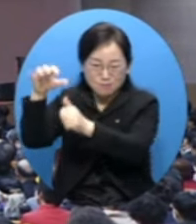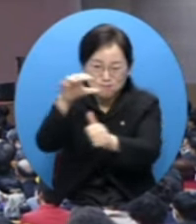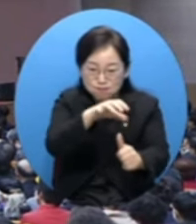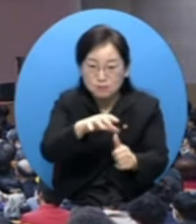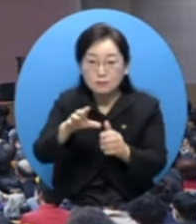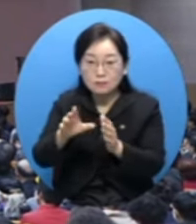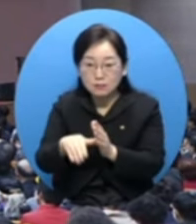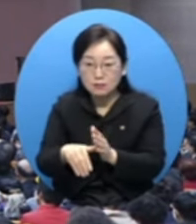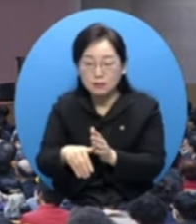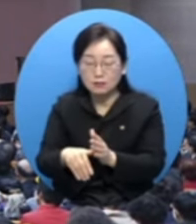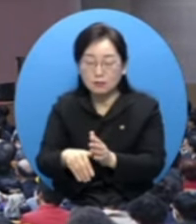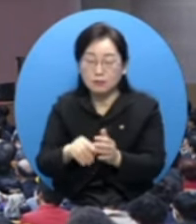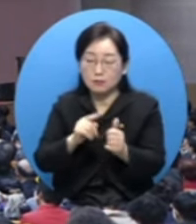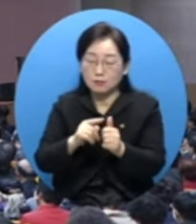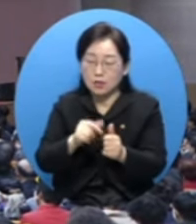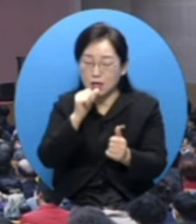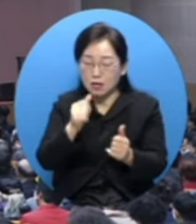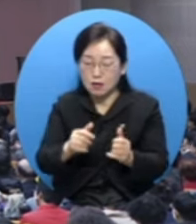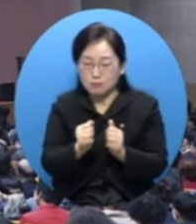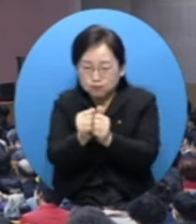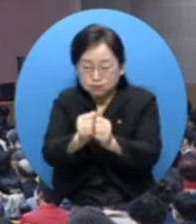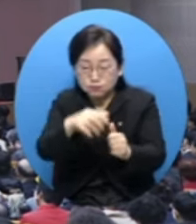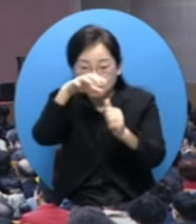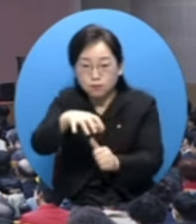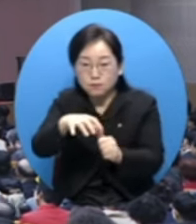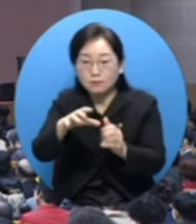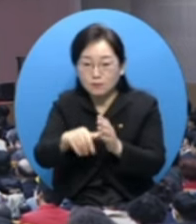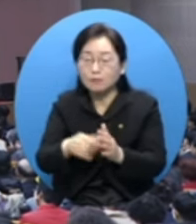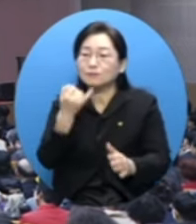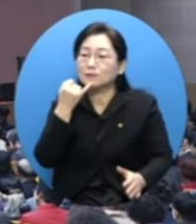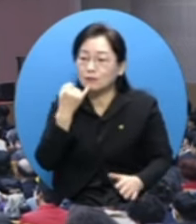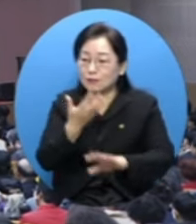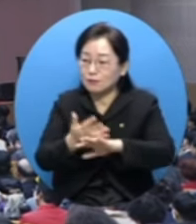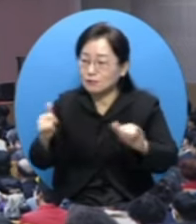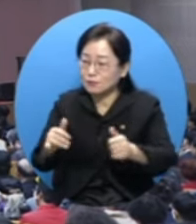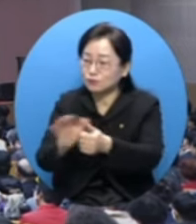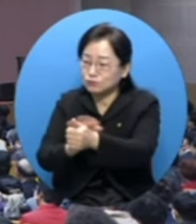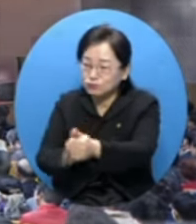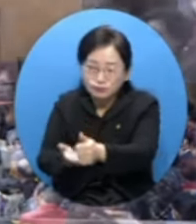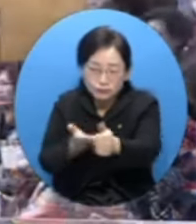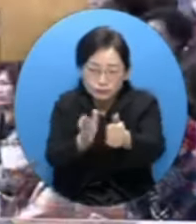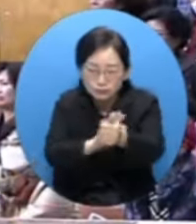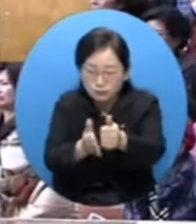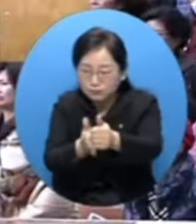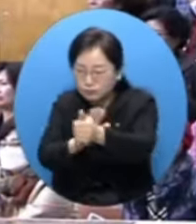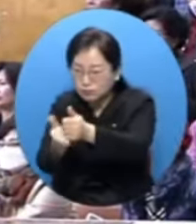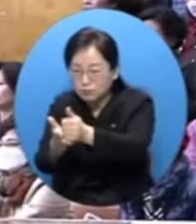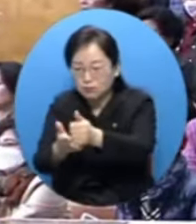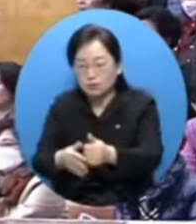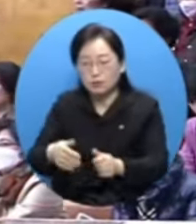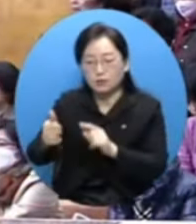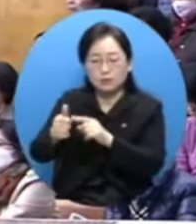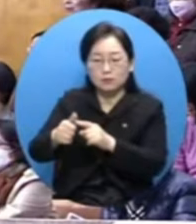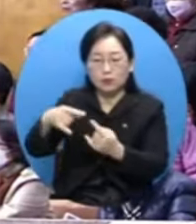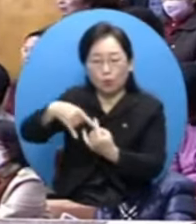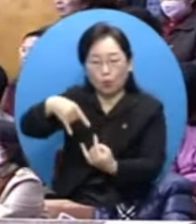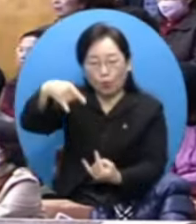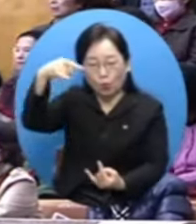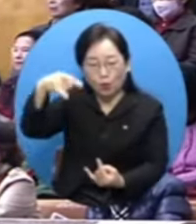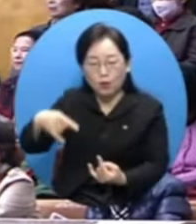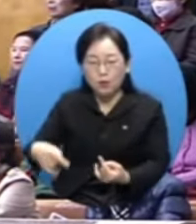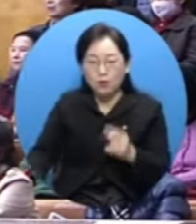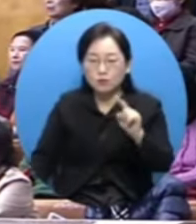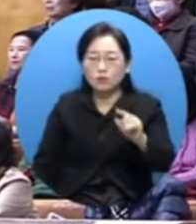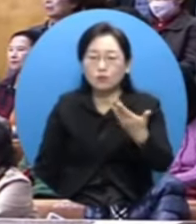온몸으로 포로들을 섬겼습니다. 자신보다 남을 돌보고 섬기는 가운데 몸이 쇠약해져서 그는